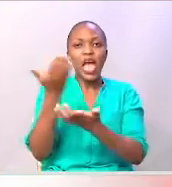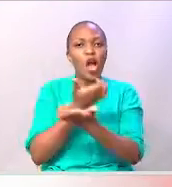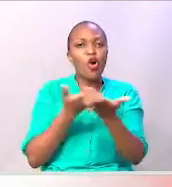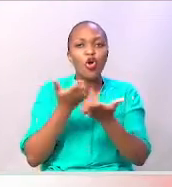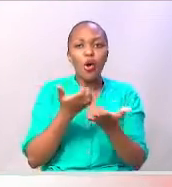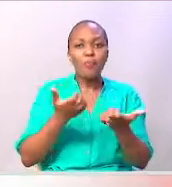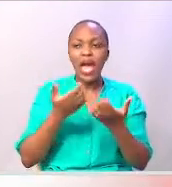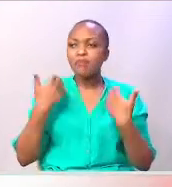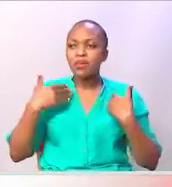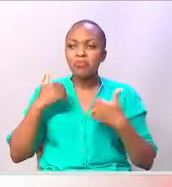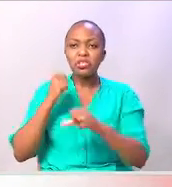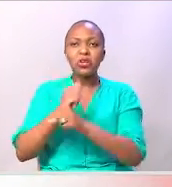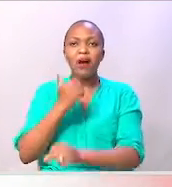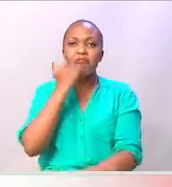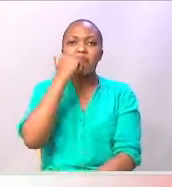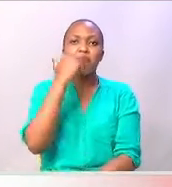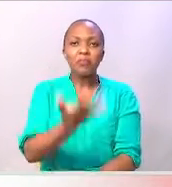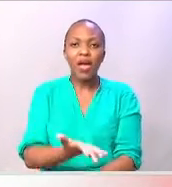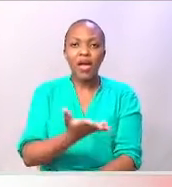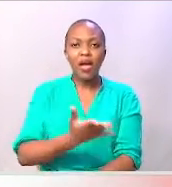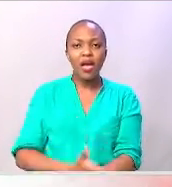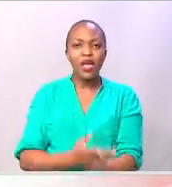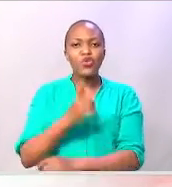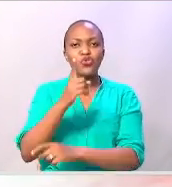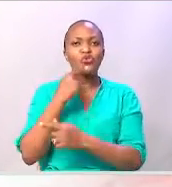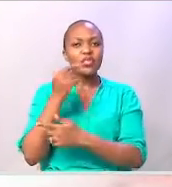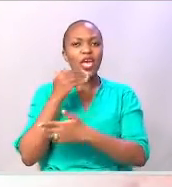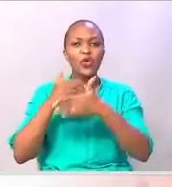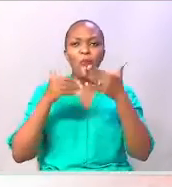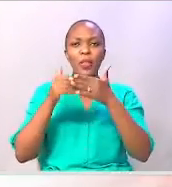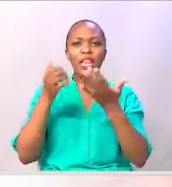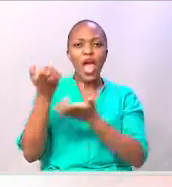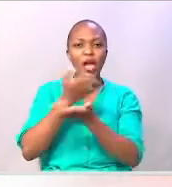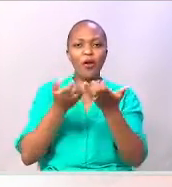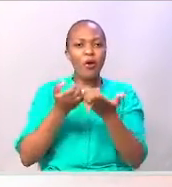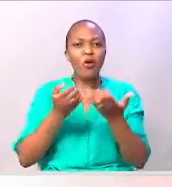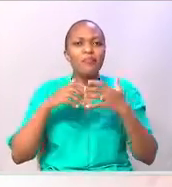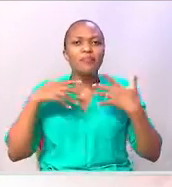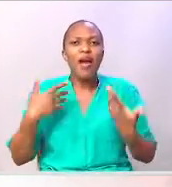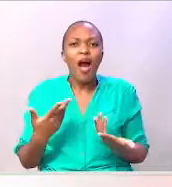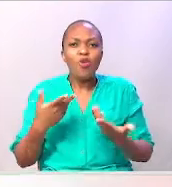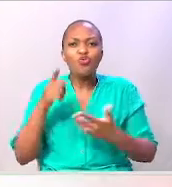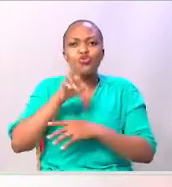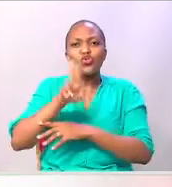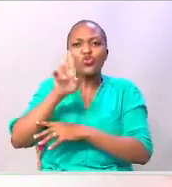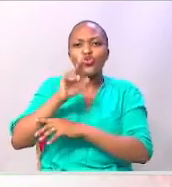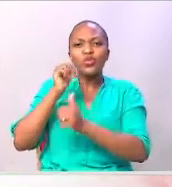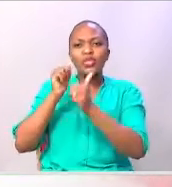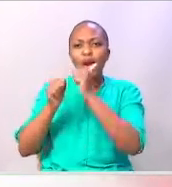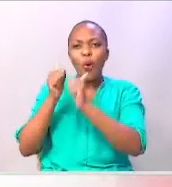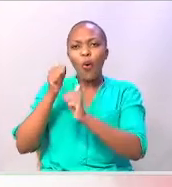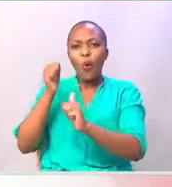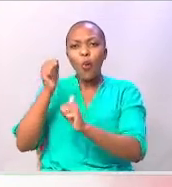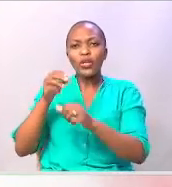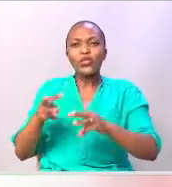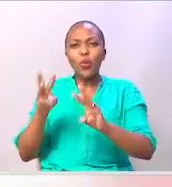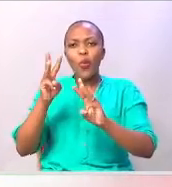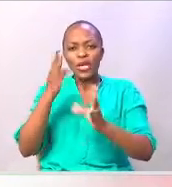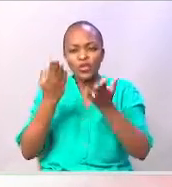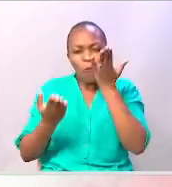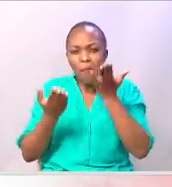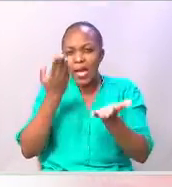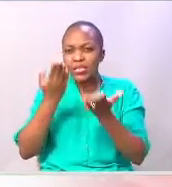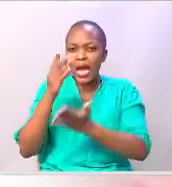kazi hazipo. Watu hawana kazi. Sasa utawaambiaje kwamba umejenga uchumi GDP? Unatumia kigezo kipi kuangalia GDP ya watu? Kina mama mboga huko